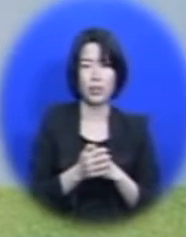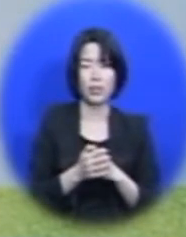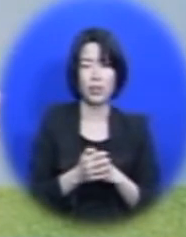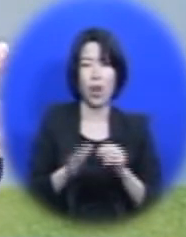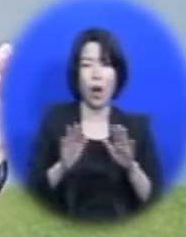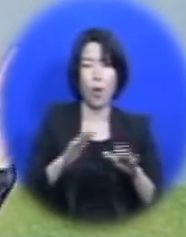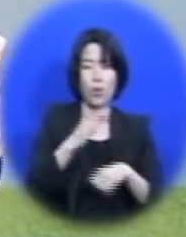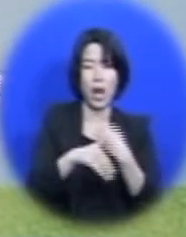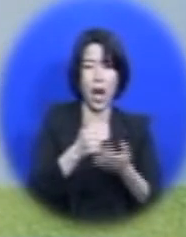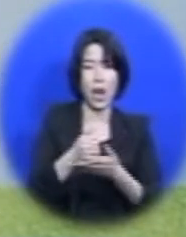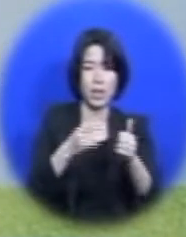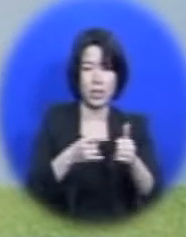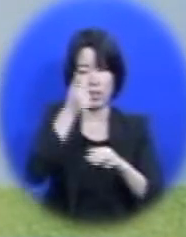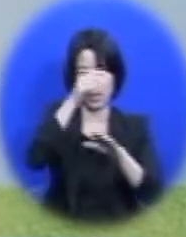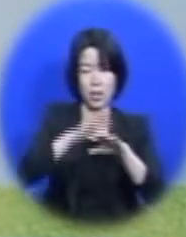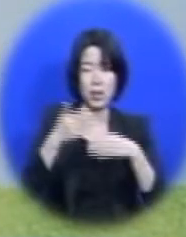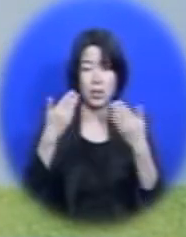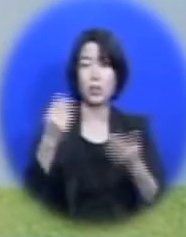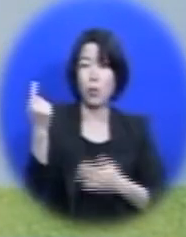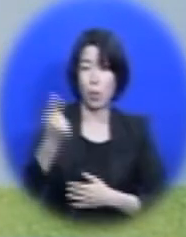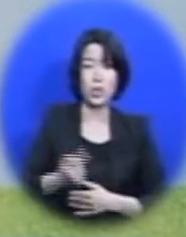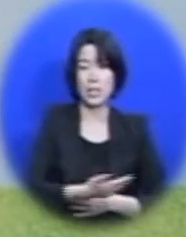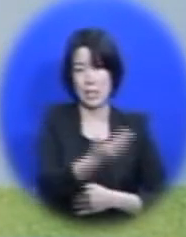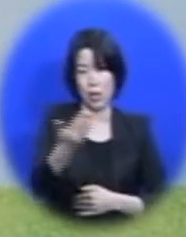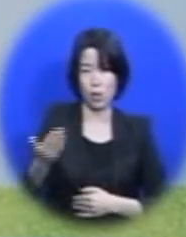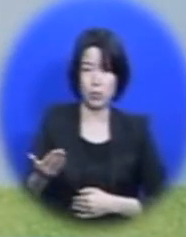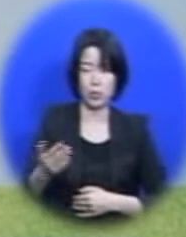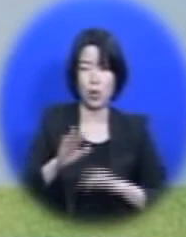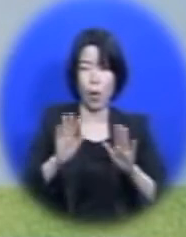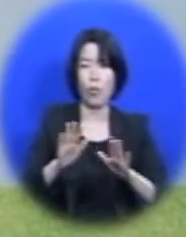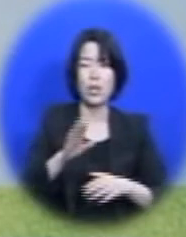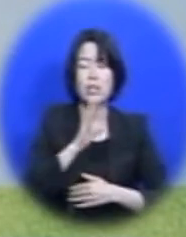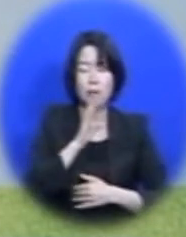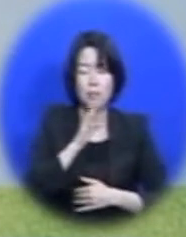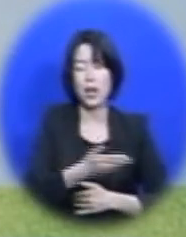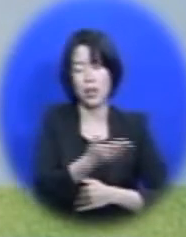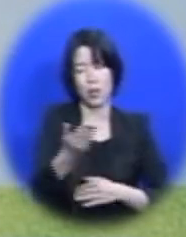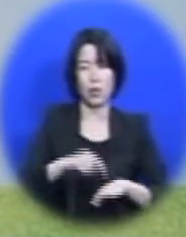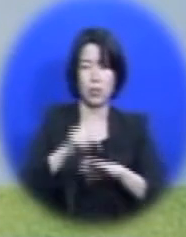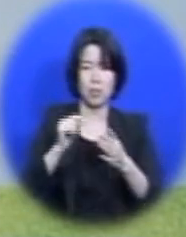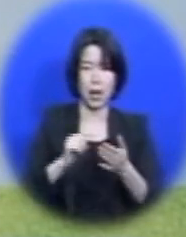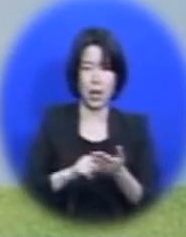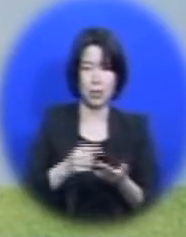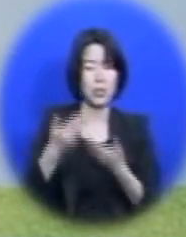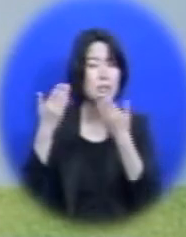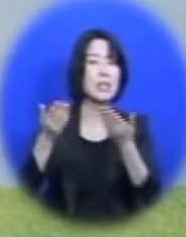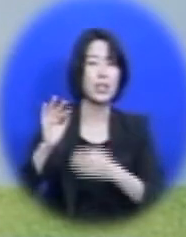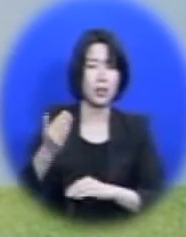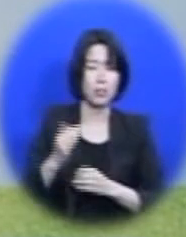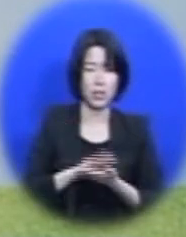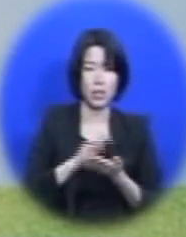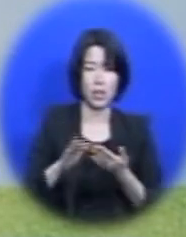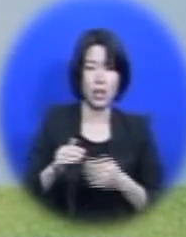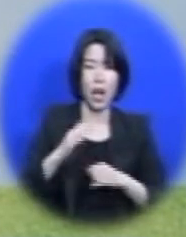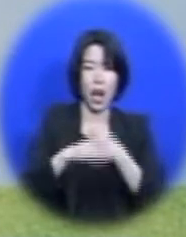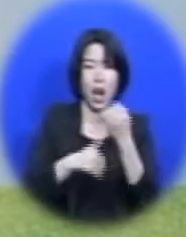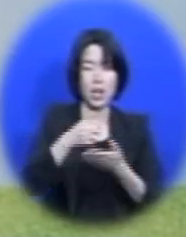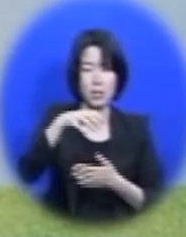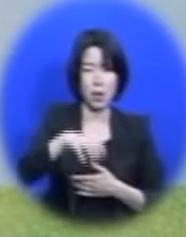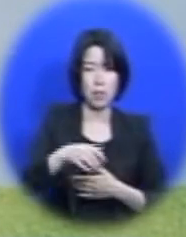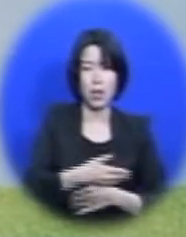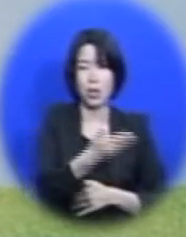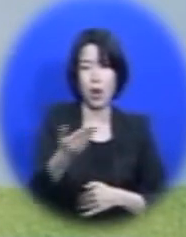오늘 하나님께 예배드리러 오신 여러분, 오늘 정말 여러분의 마음을 내놓으셔야 돼요. 하나님 앞에 여러분의 마음을